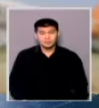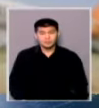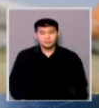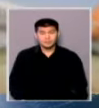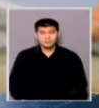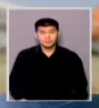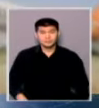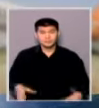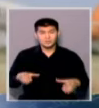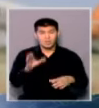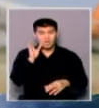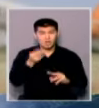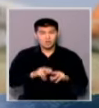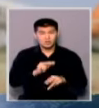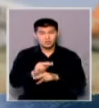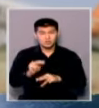Есепте тұрған